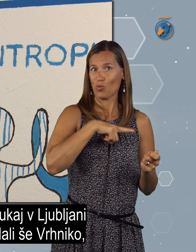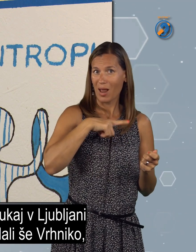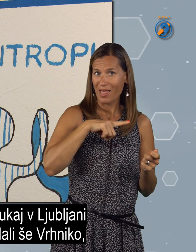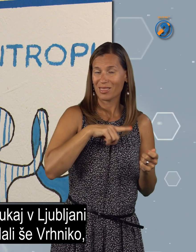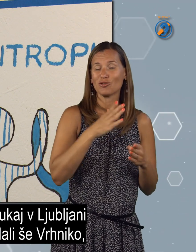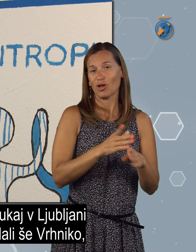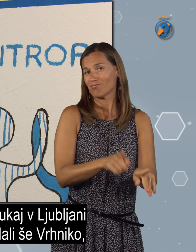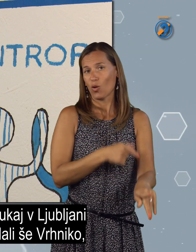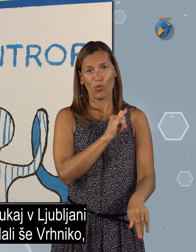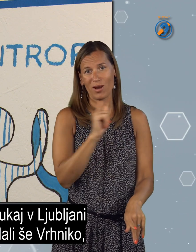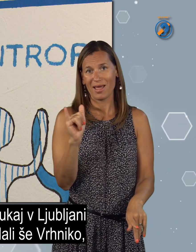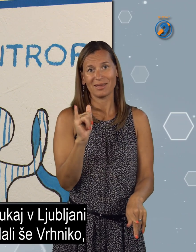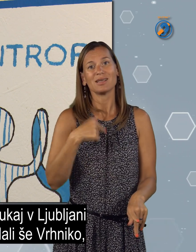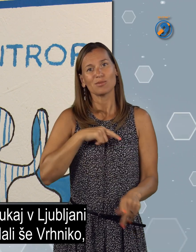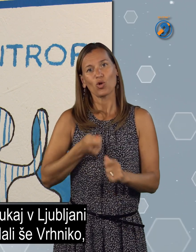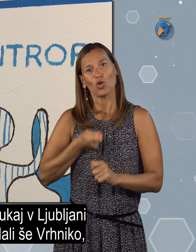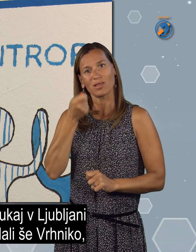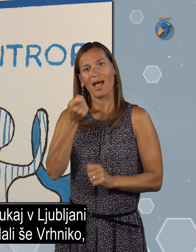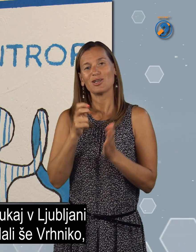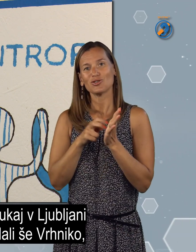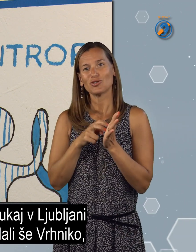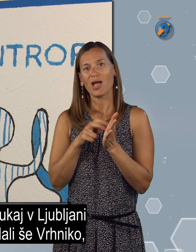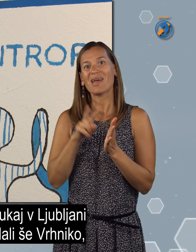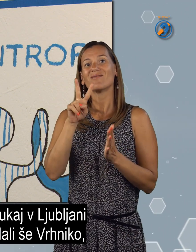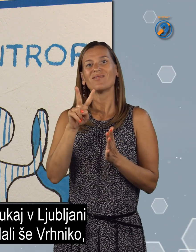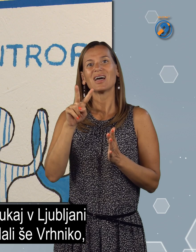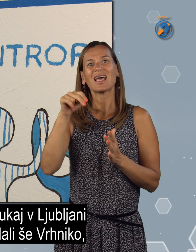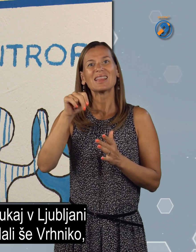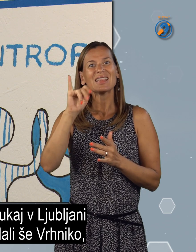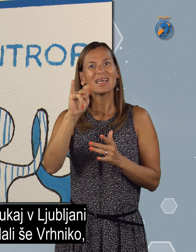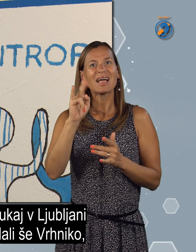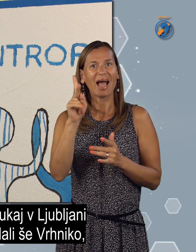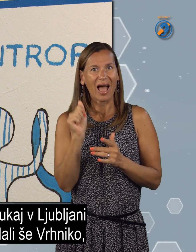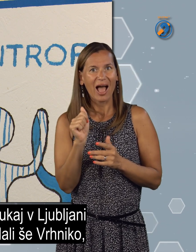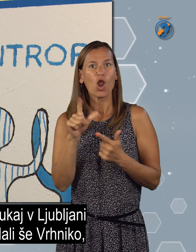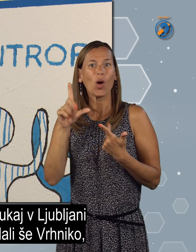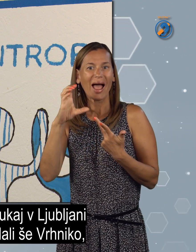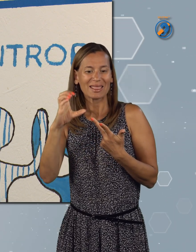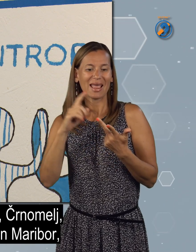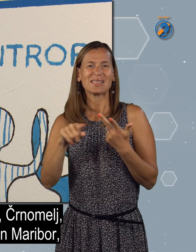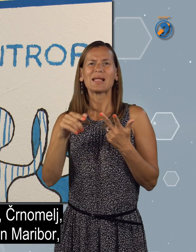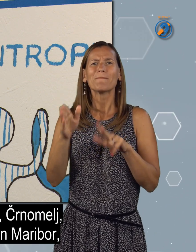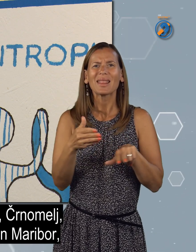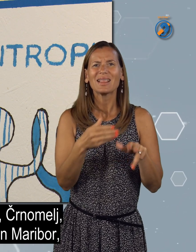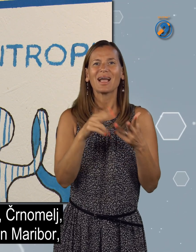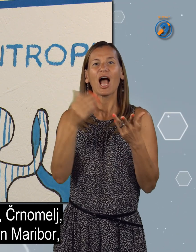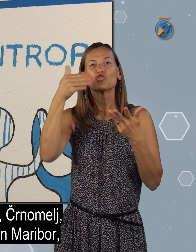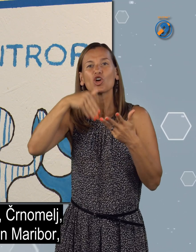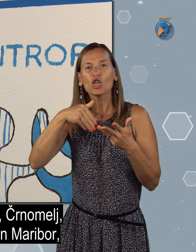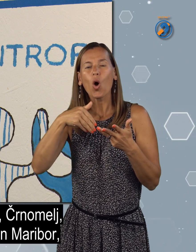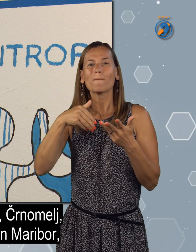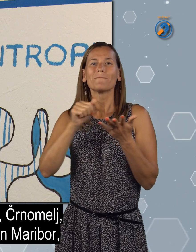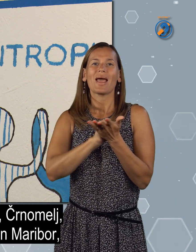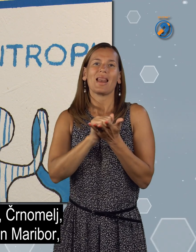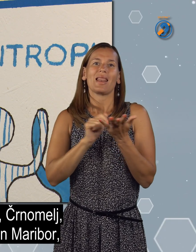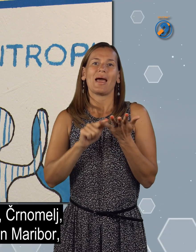smo razdeljevali hrano tukaj v Ljubljani že vrsto let, smo dodali potem še Vrhniko, Logatec,